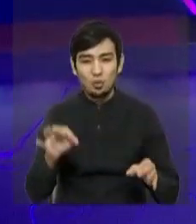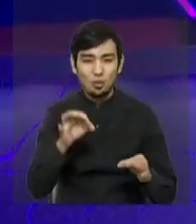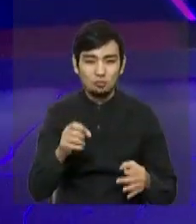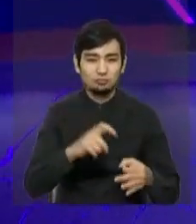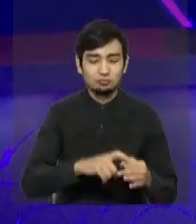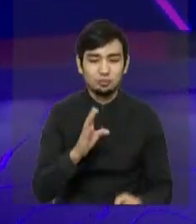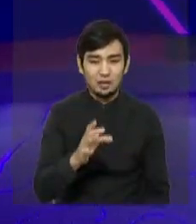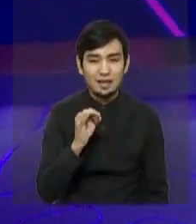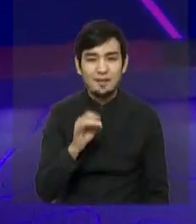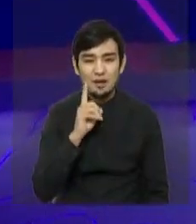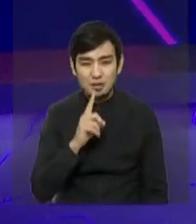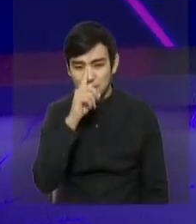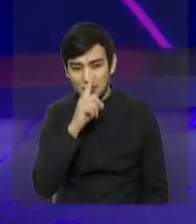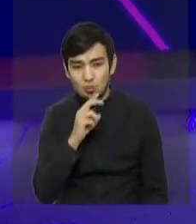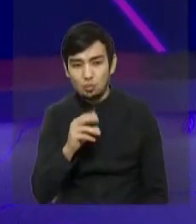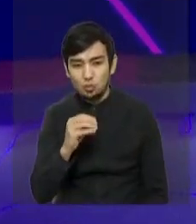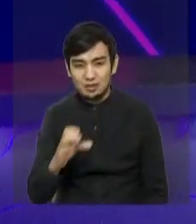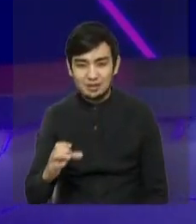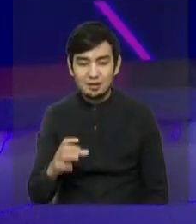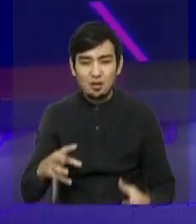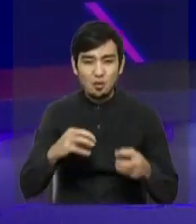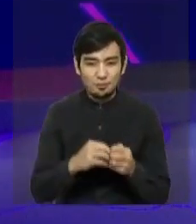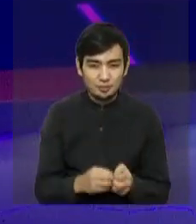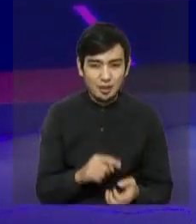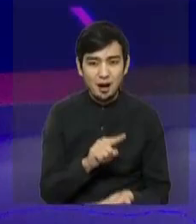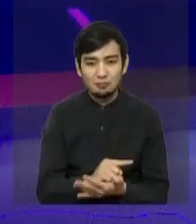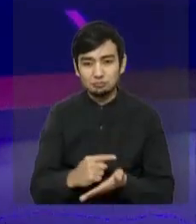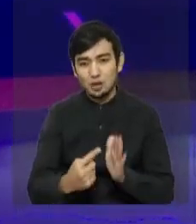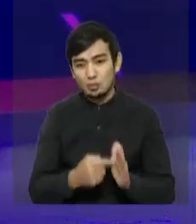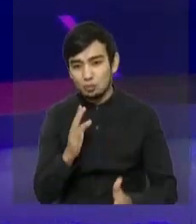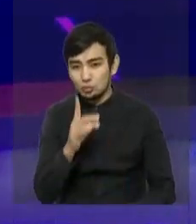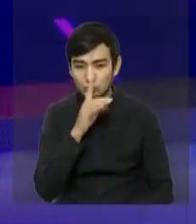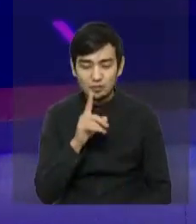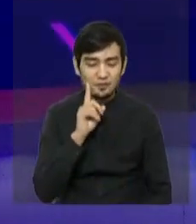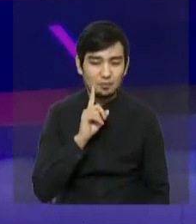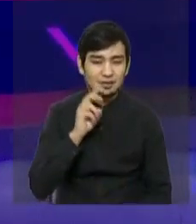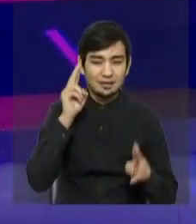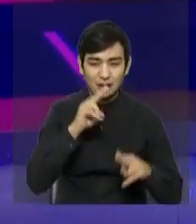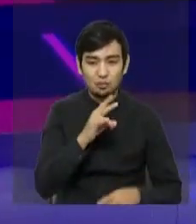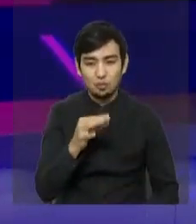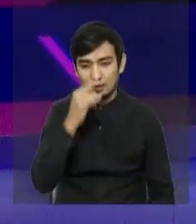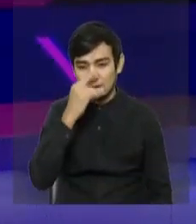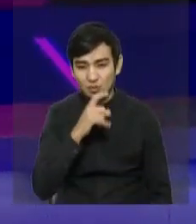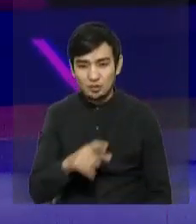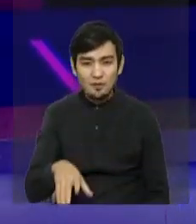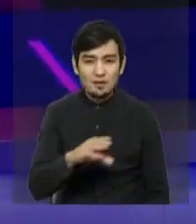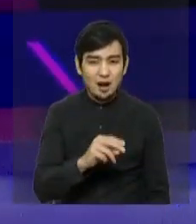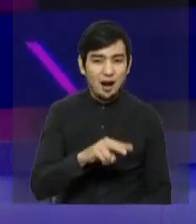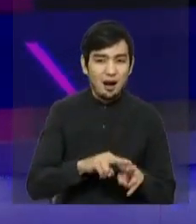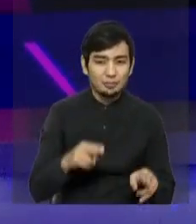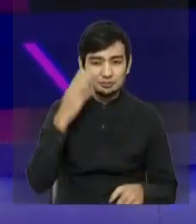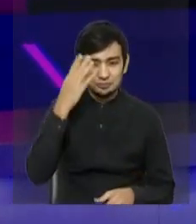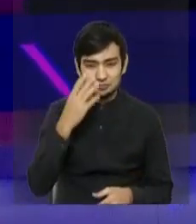Сондықтан әзірге бір айлық курс жалпыға бірдей міндеттелеме жоқ па, белгісіз. Ал қазақстандықтардың барлығы бірдей бұл